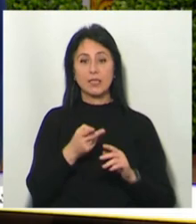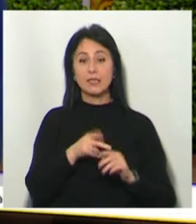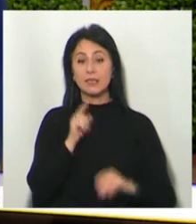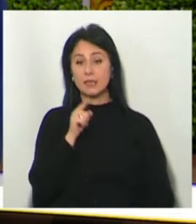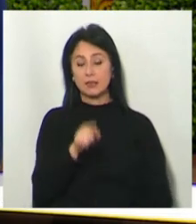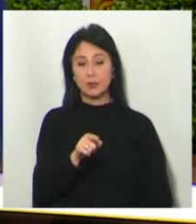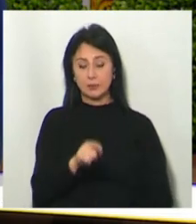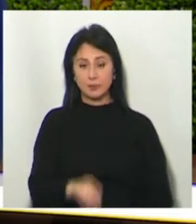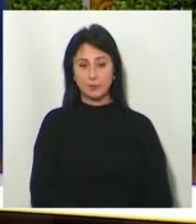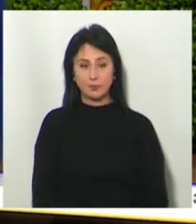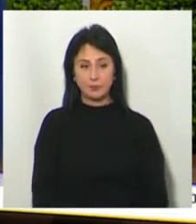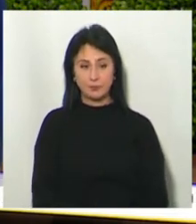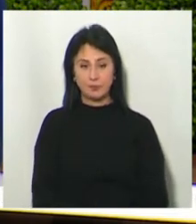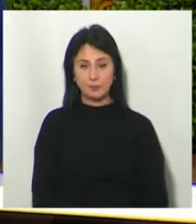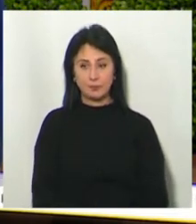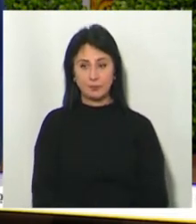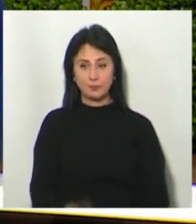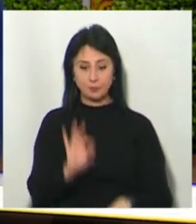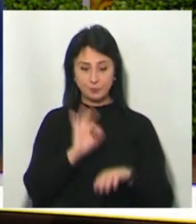ის